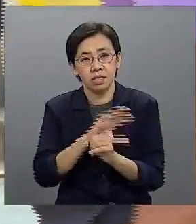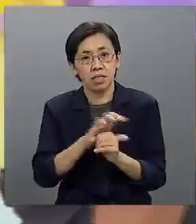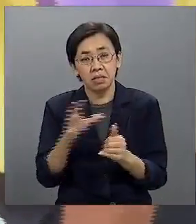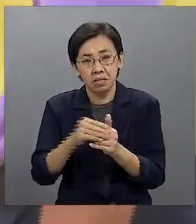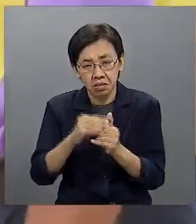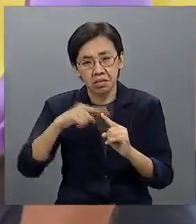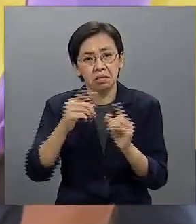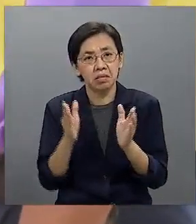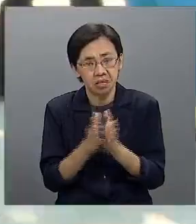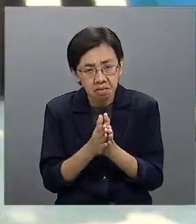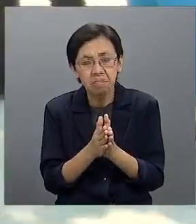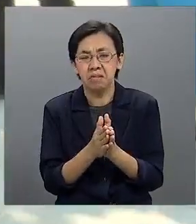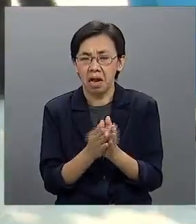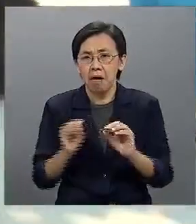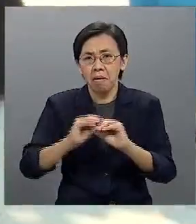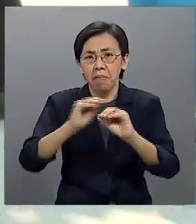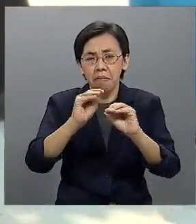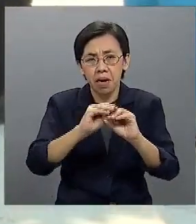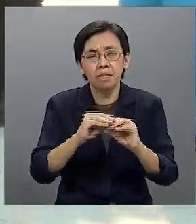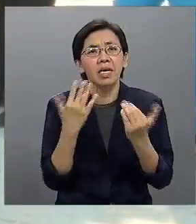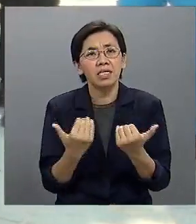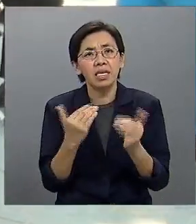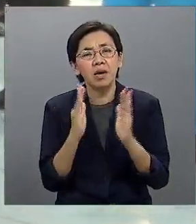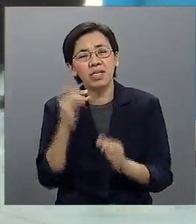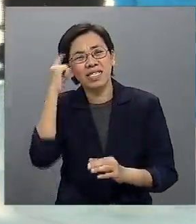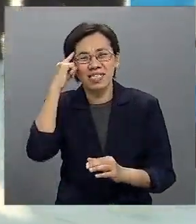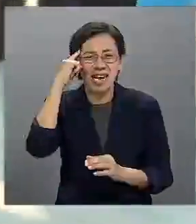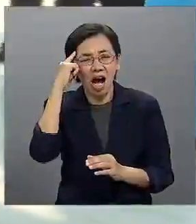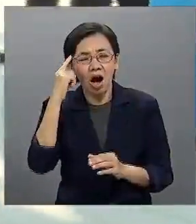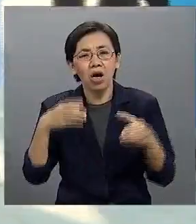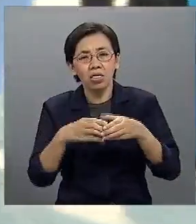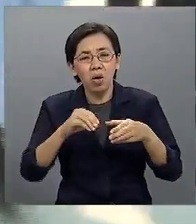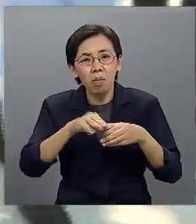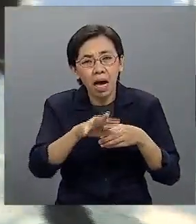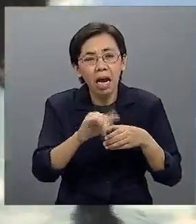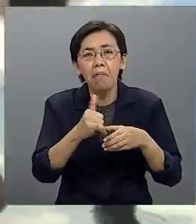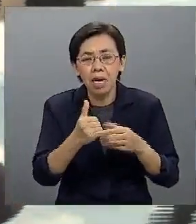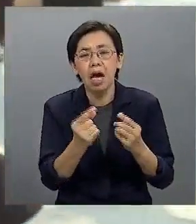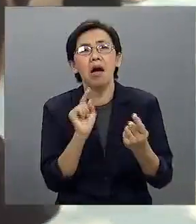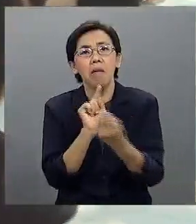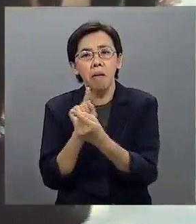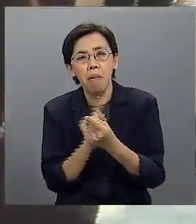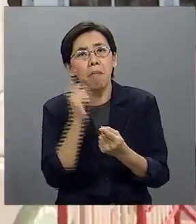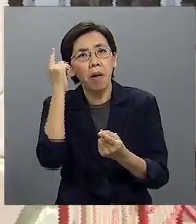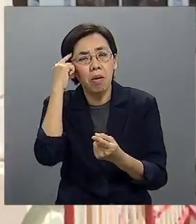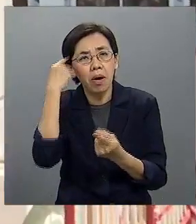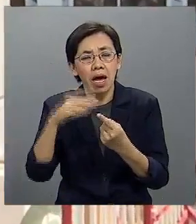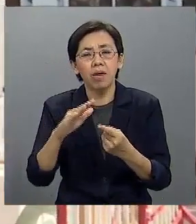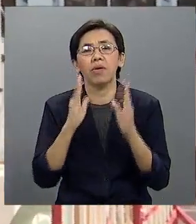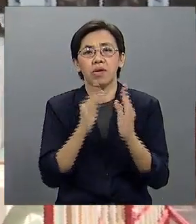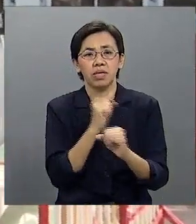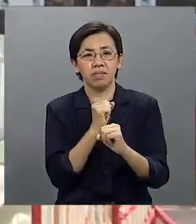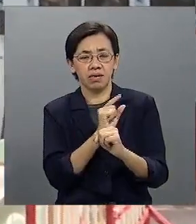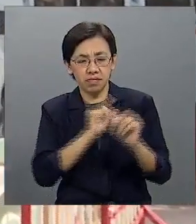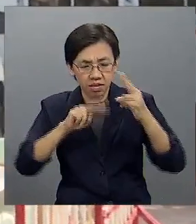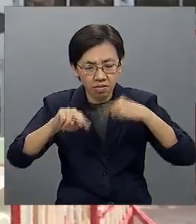การตรวจเชิงรุกซึ่งจะทำให้ผู้ที่คิดว่าตัวเองเป็นกลุ่มเสี่ยงนั้นเข้ามาแสดงตัวเมื่อทราบผลแล้วเจ้าหน้าที่ก็สามารถจำกัดวงแล้วก็ยับยั้งการ